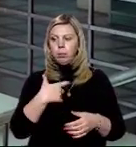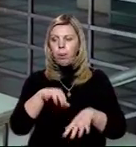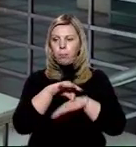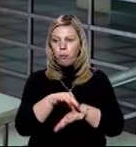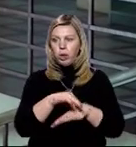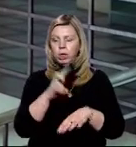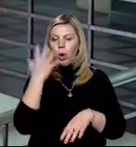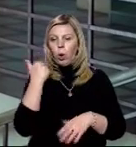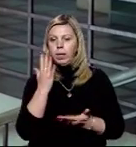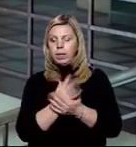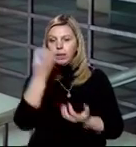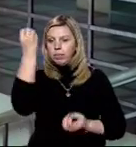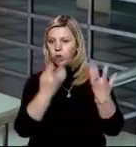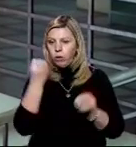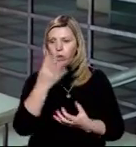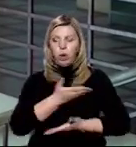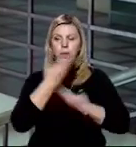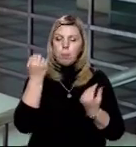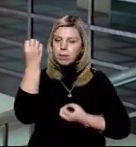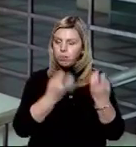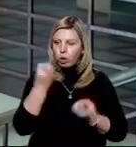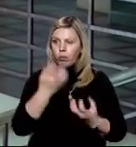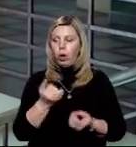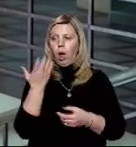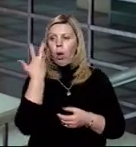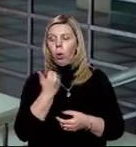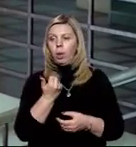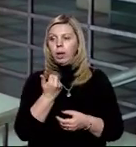поводити себе, коли є світлофор, коли немає світлофора,